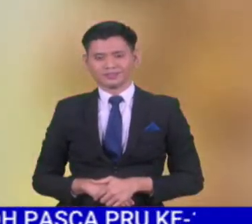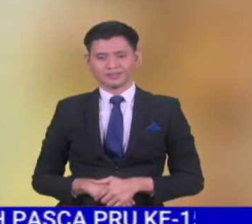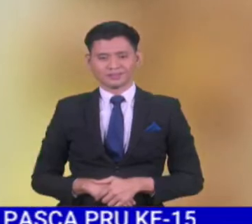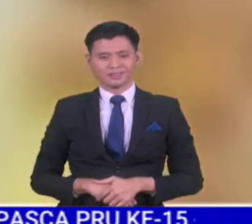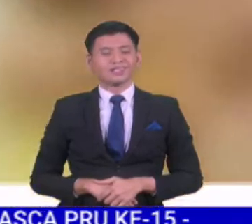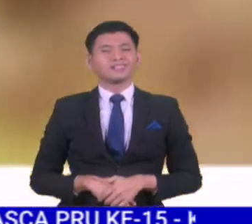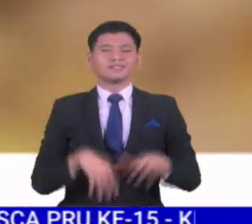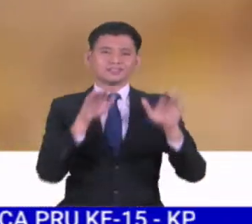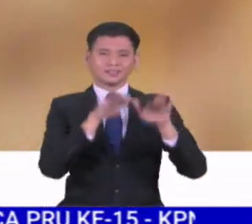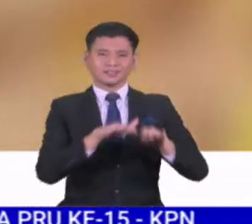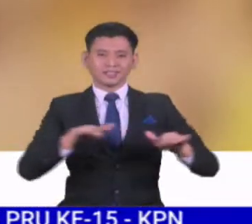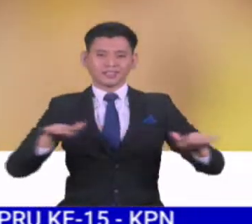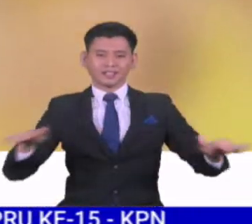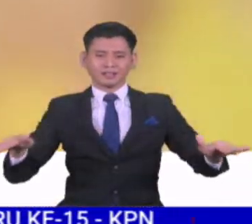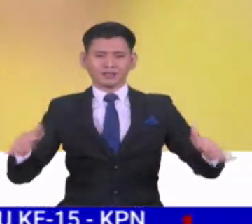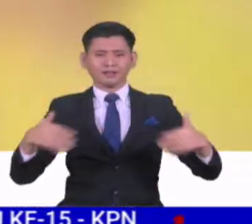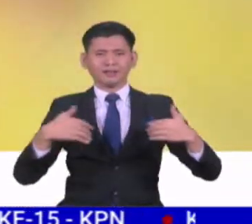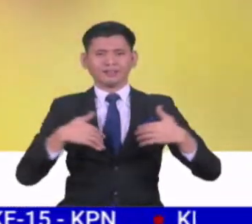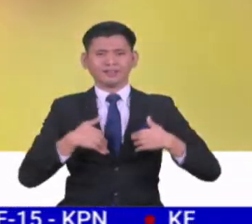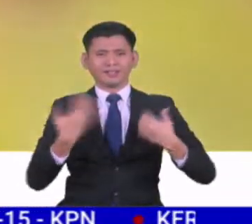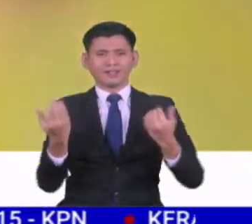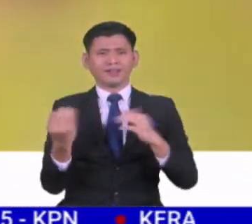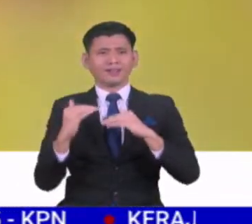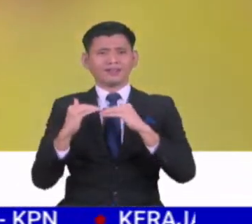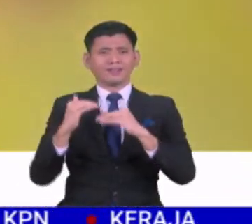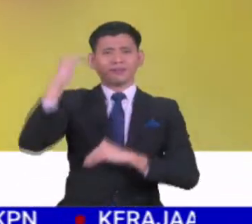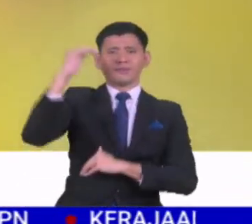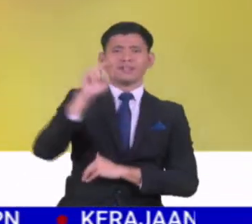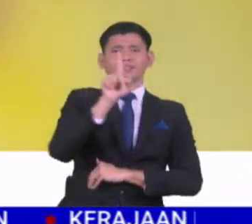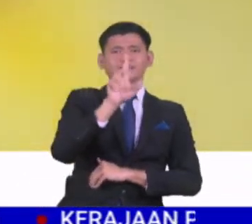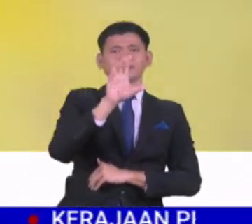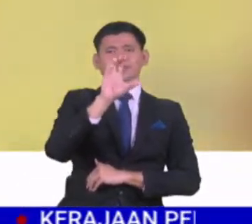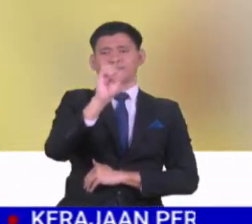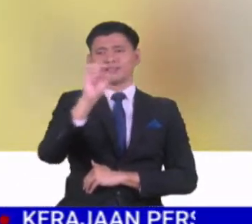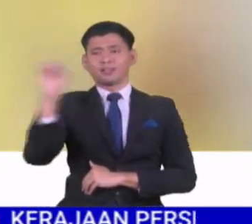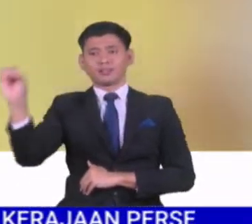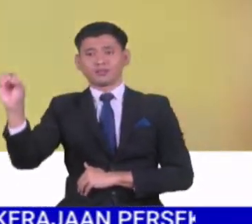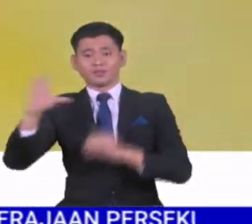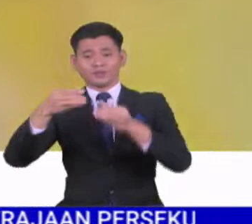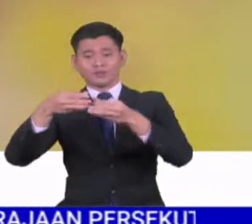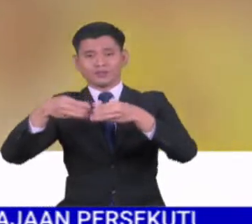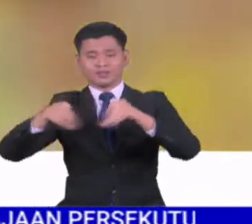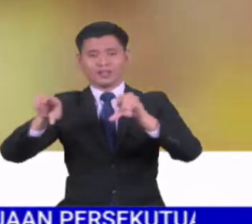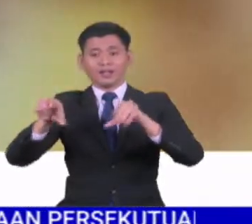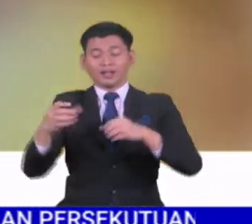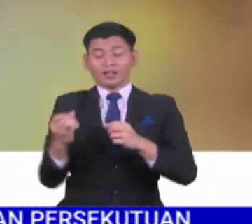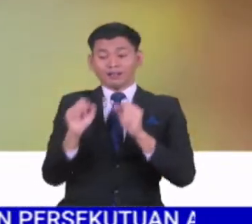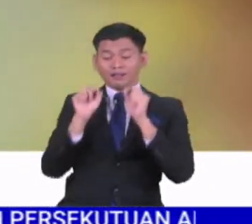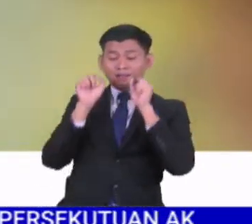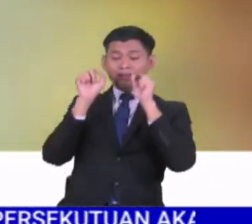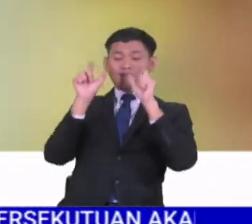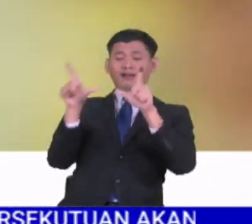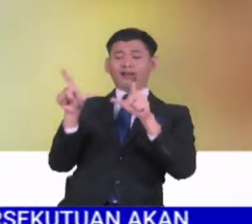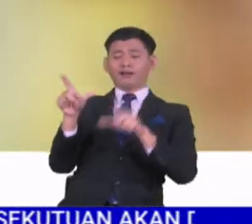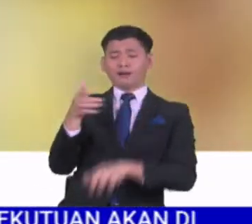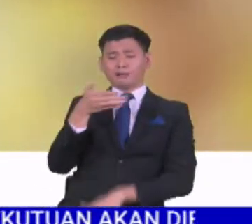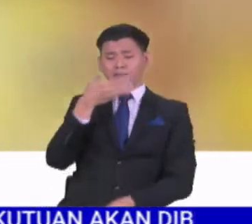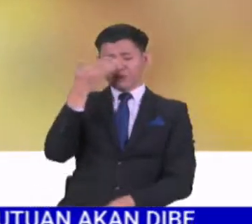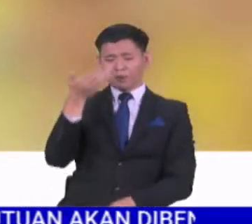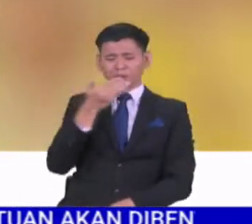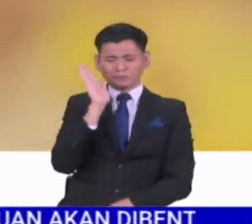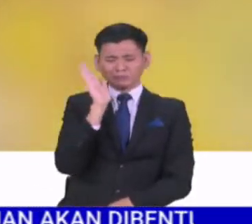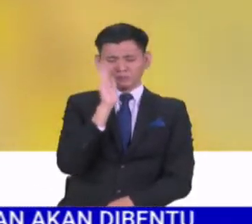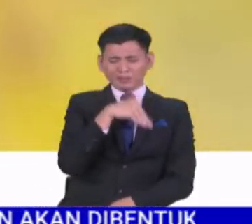Gelagat seorang kanak-kanak dilumuri lebih daripada 100 biji telur membuatkan ramai warga maya pening memikirkan bau telur yang